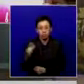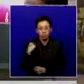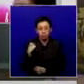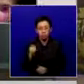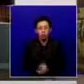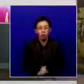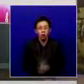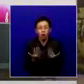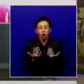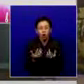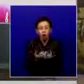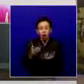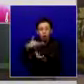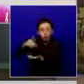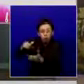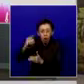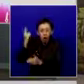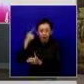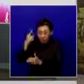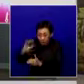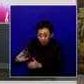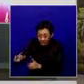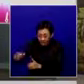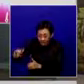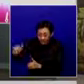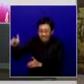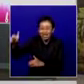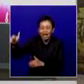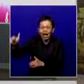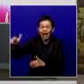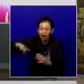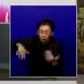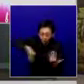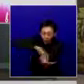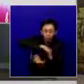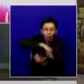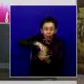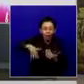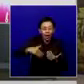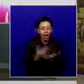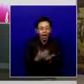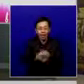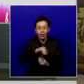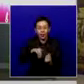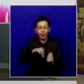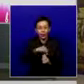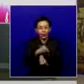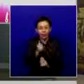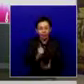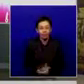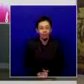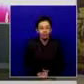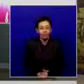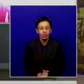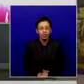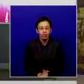ทั่งการส่งออกการท่องเที่ยวดีขึ้นมาหนุนส่งให้มันไปข้างหน้าได้ในประเด็นเหล่